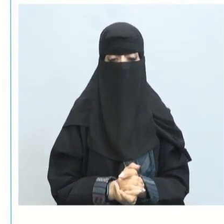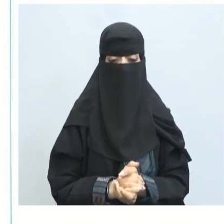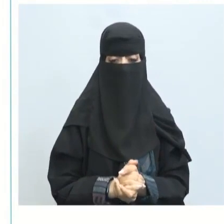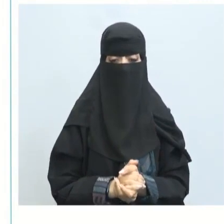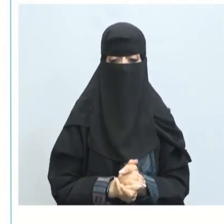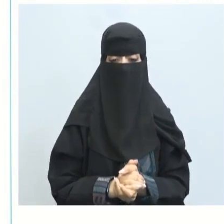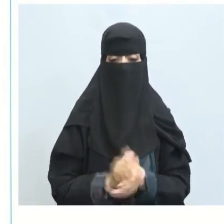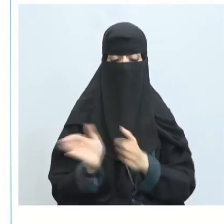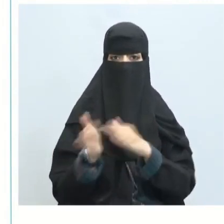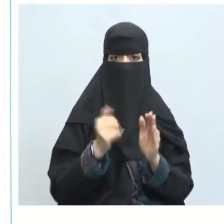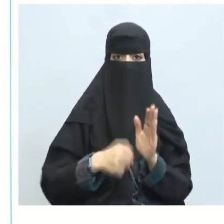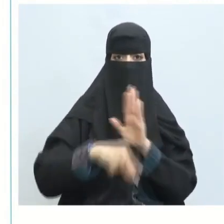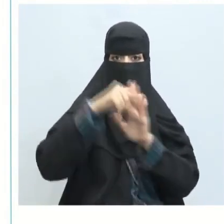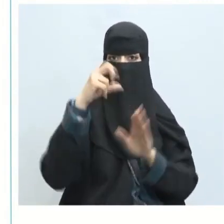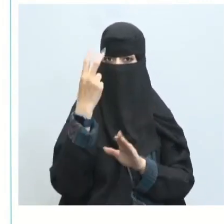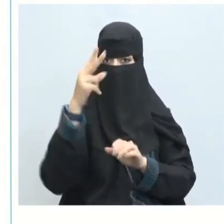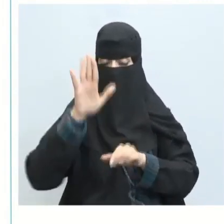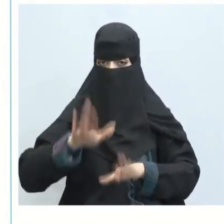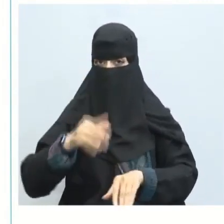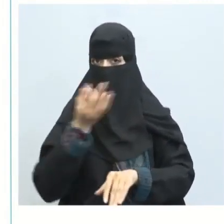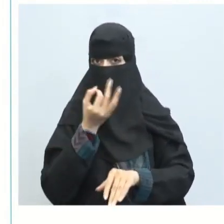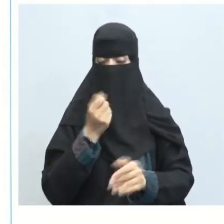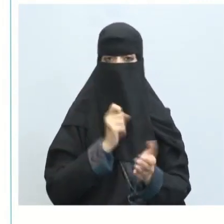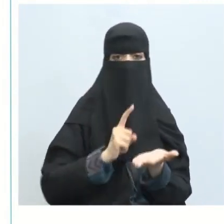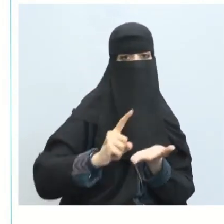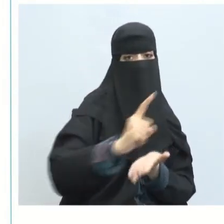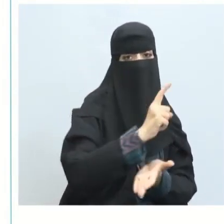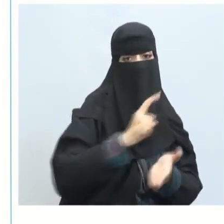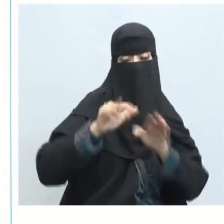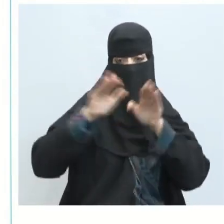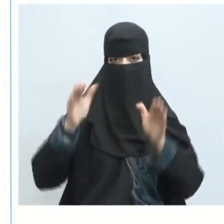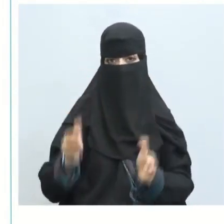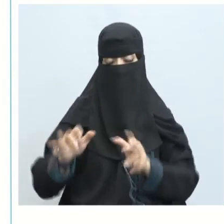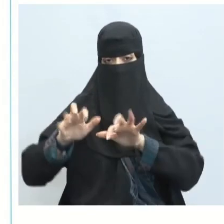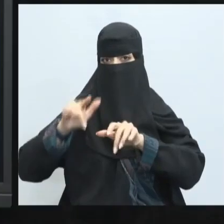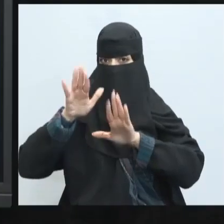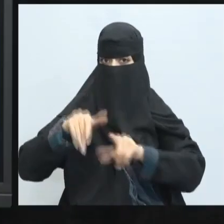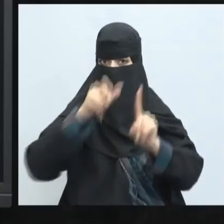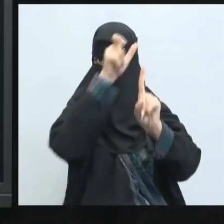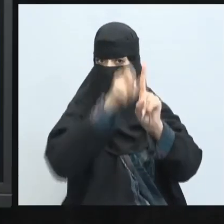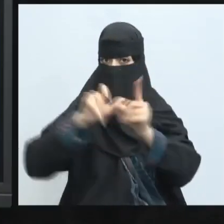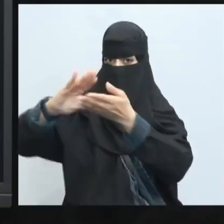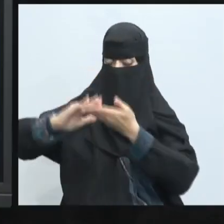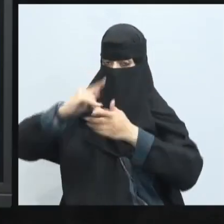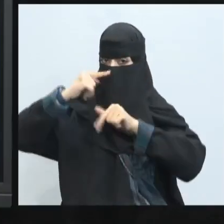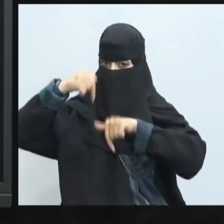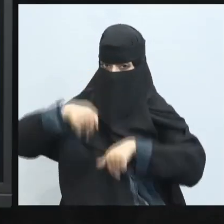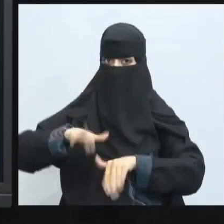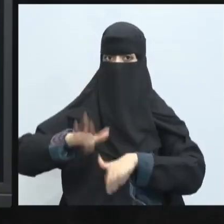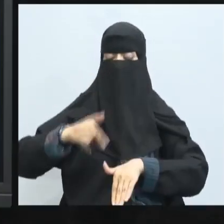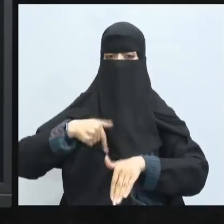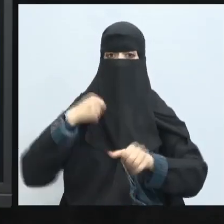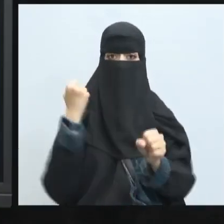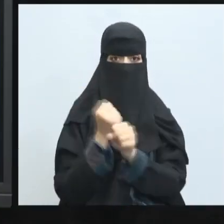السكرتاريه في الدرس الثاني تحدثنا عن البيئه المكتبيه نحن ذكرنا ان السكرتير يعمل في بيئه